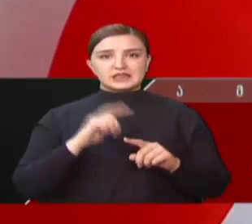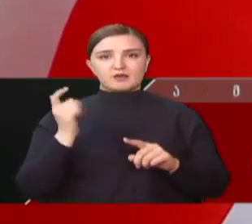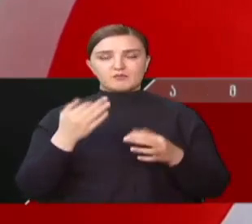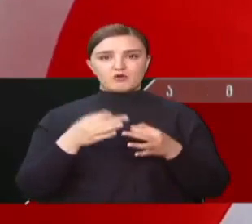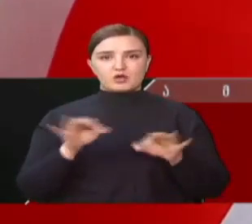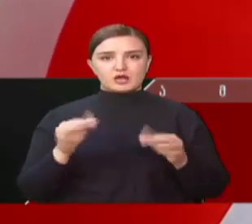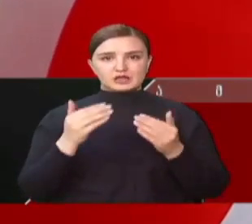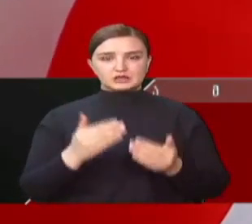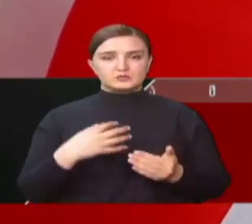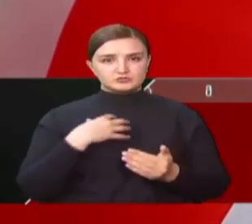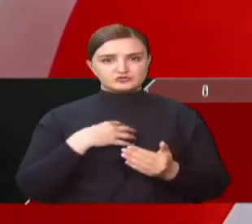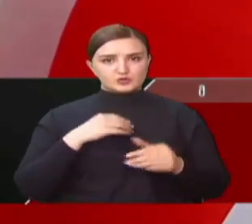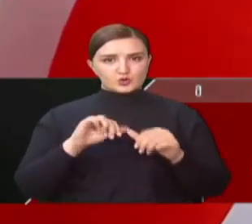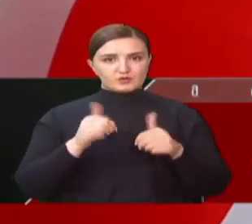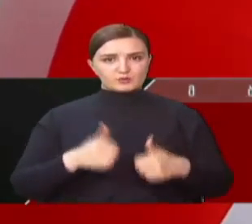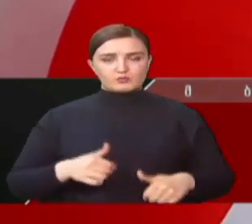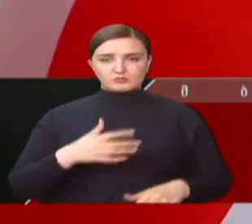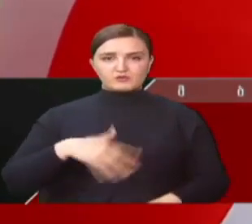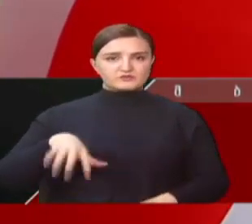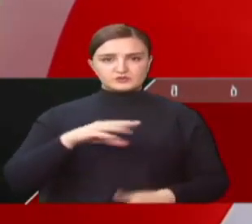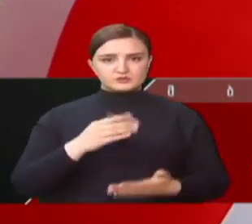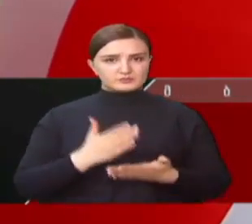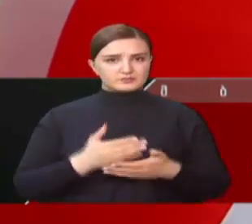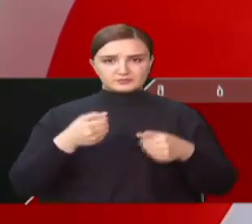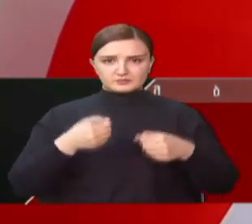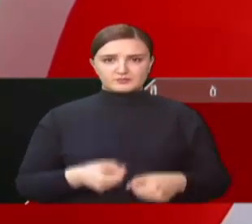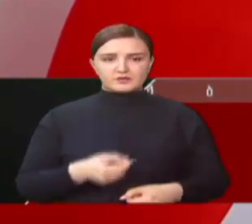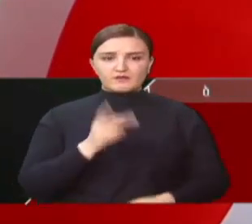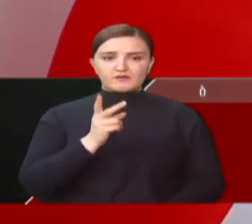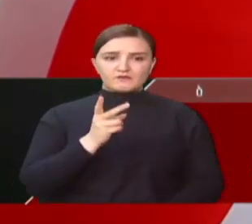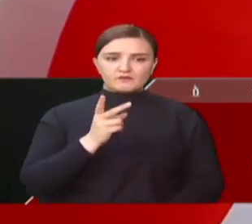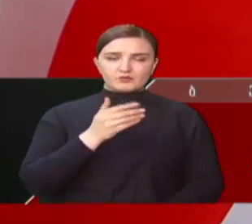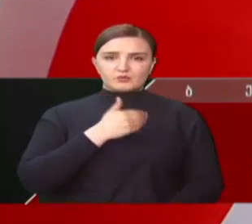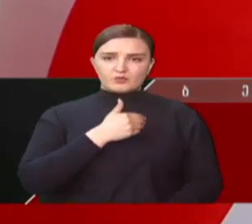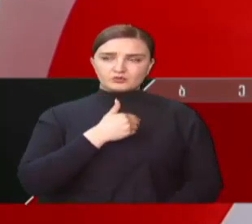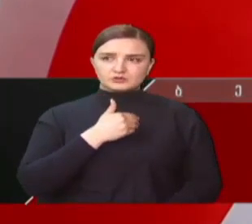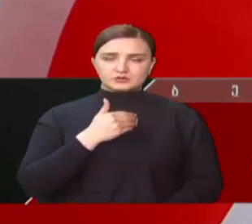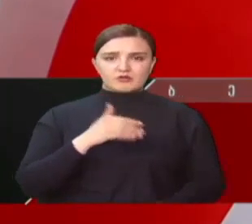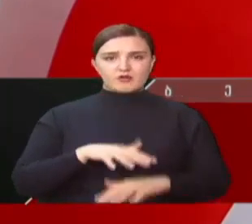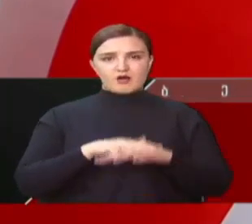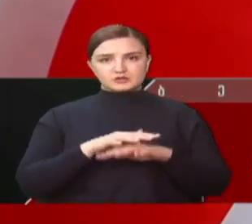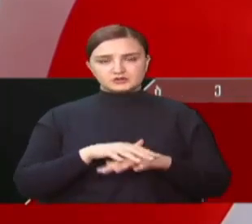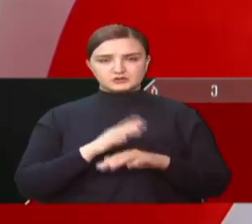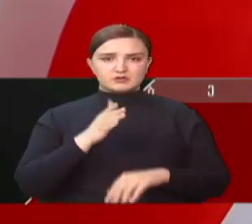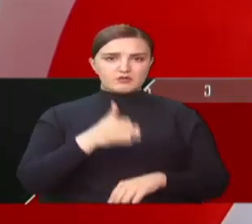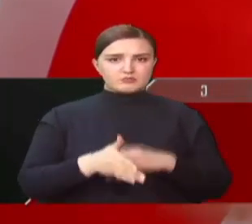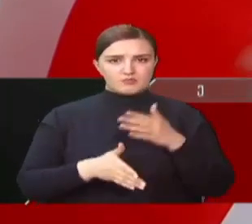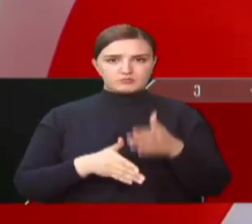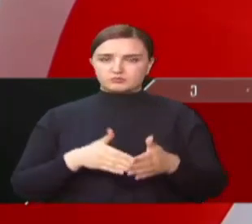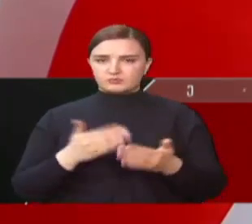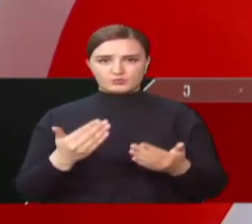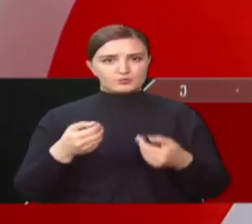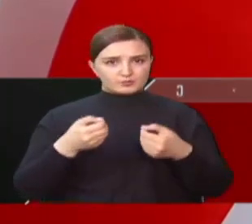sa, frate, cum da imi suprebat, vințarul da i osrom acții, da nu se va muhtes, me ubrăl od